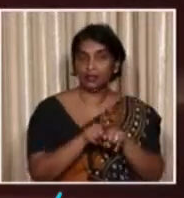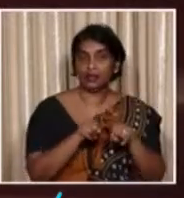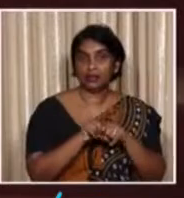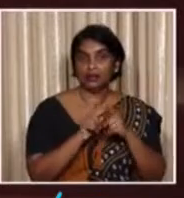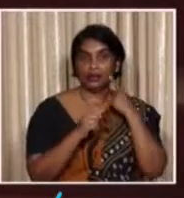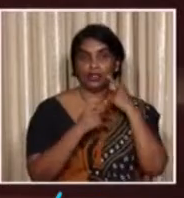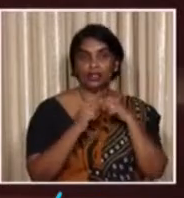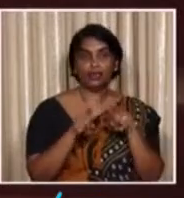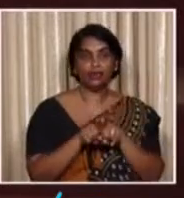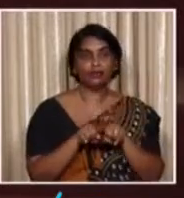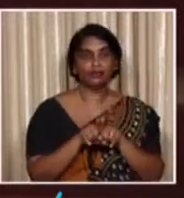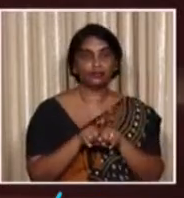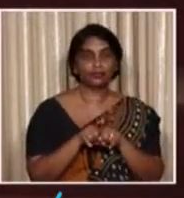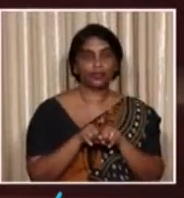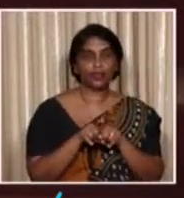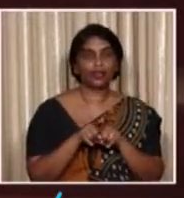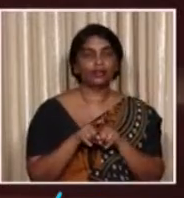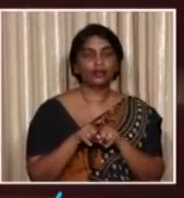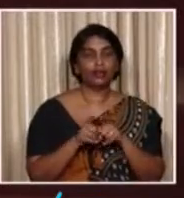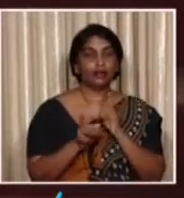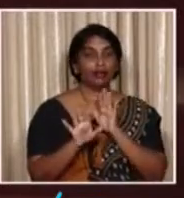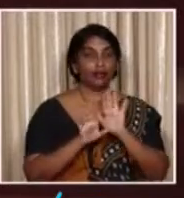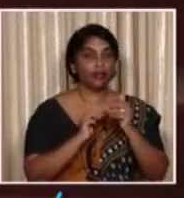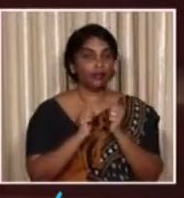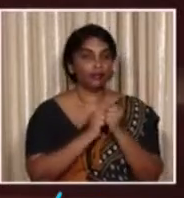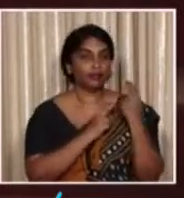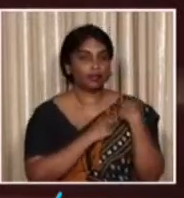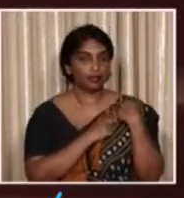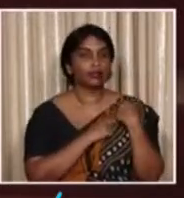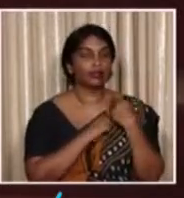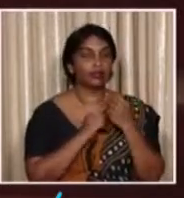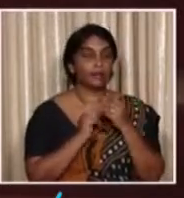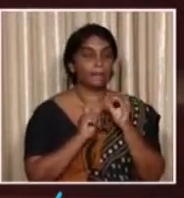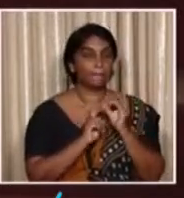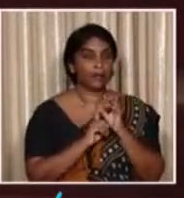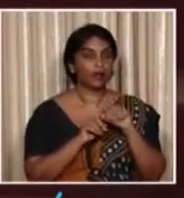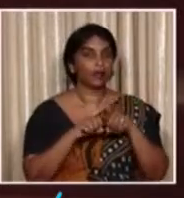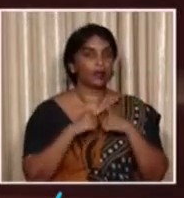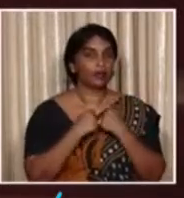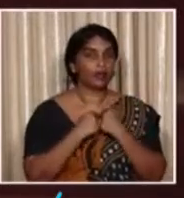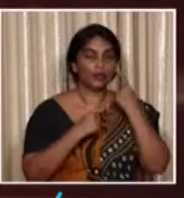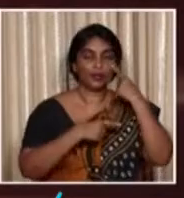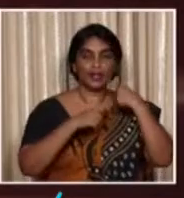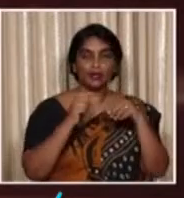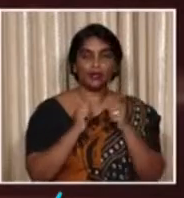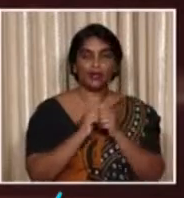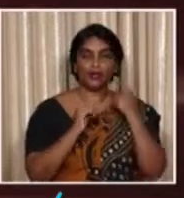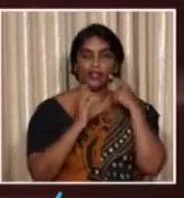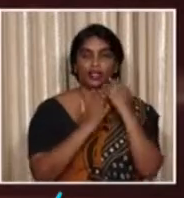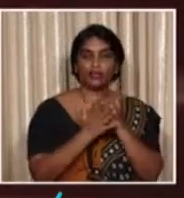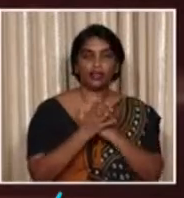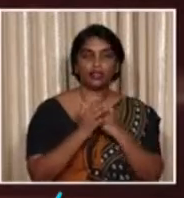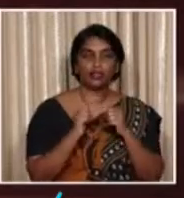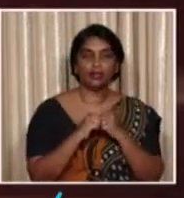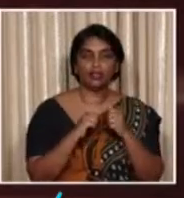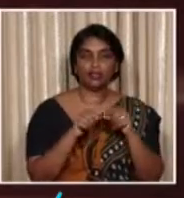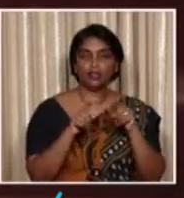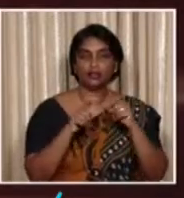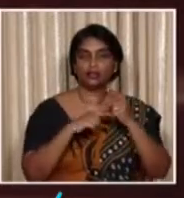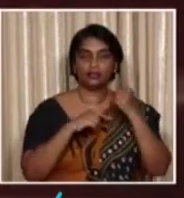විදිහට මෙහෙයුම් කටයුතු සිදු කළ කිල්නි ෂිපින් ප්‍රයිවේට් ලිමිටඩ් කියන ආයතනය ලියාපදිංචි කරලා